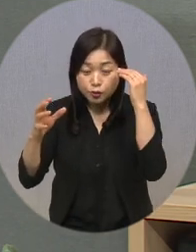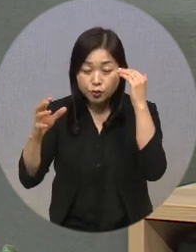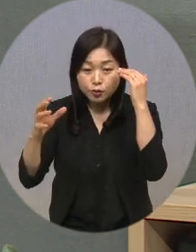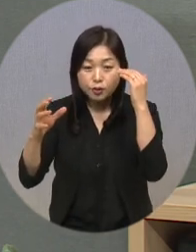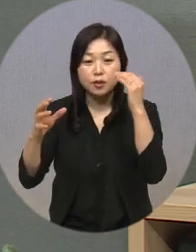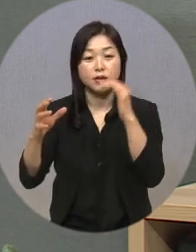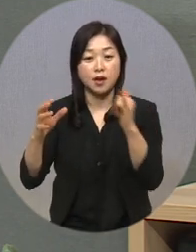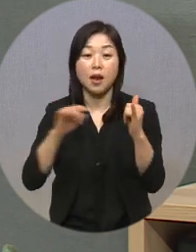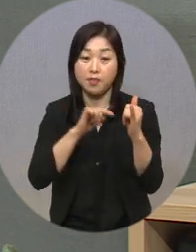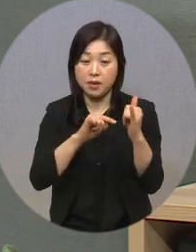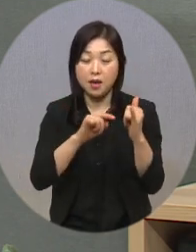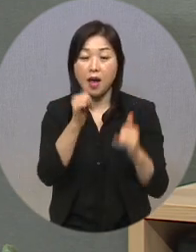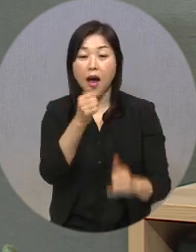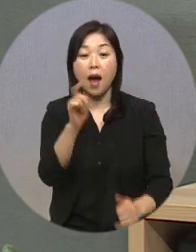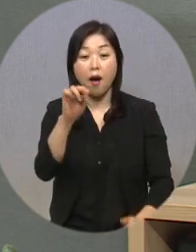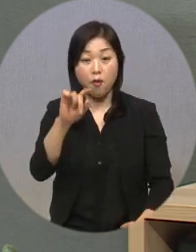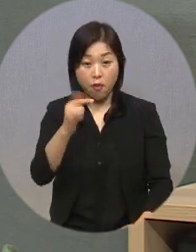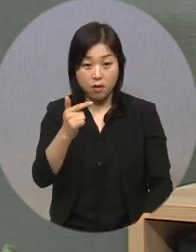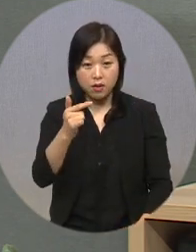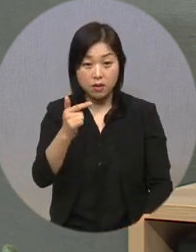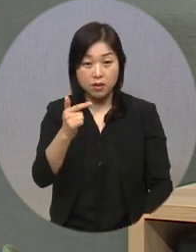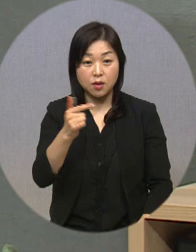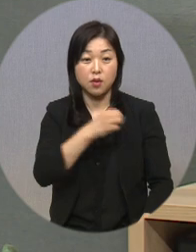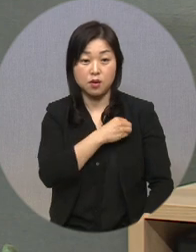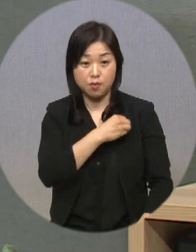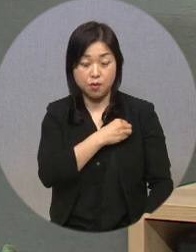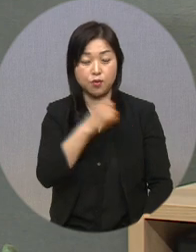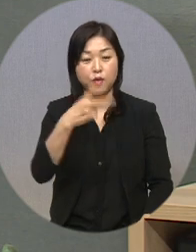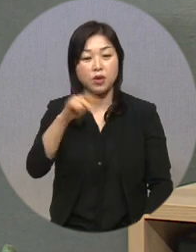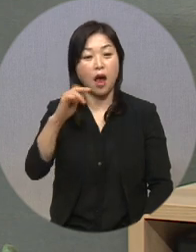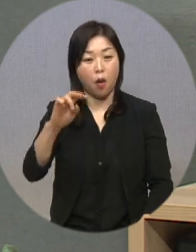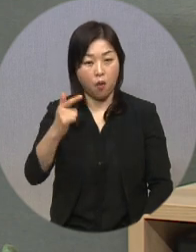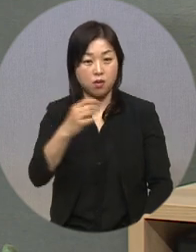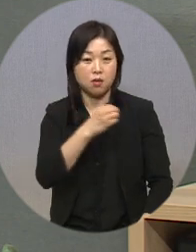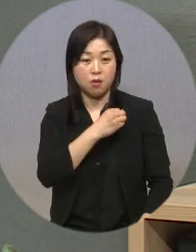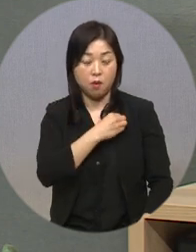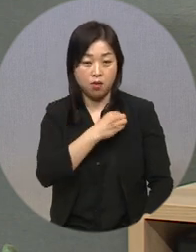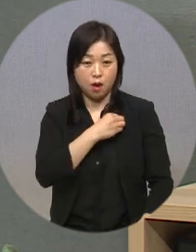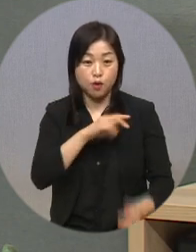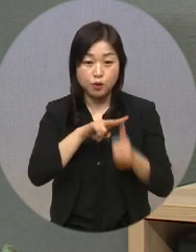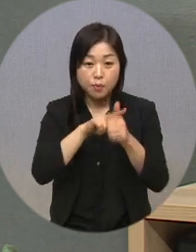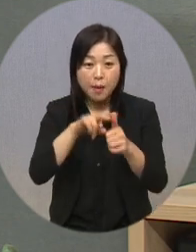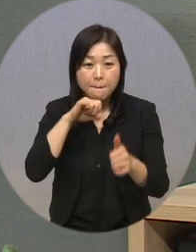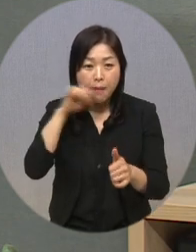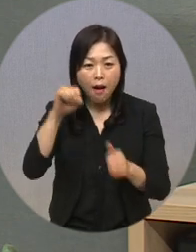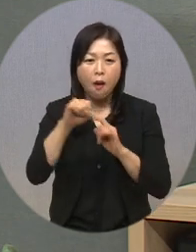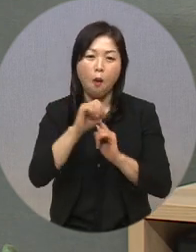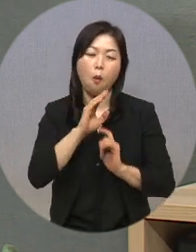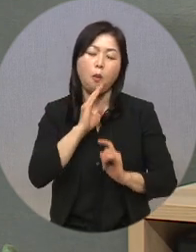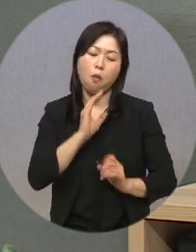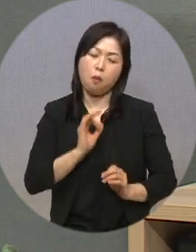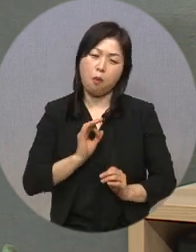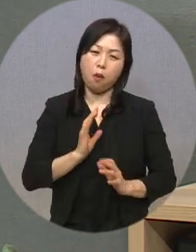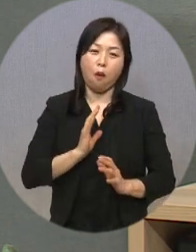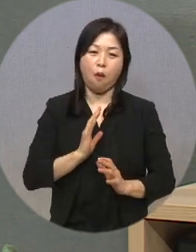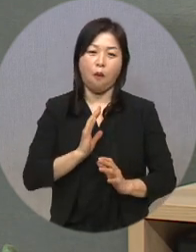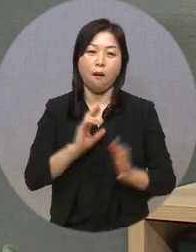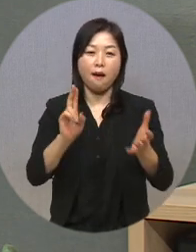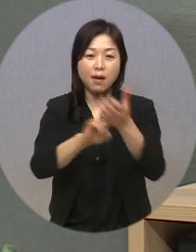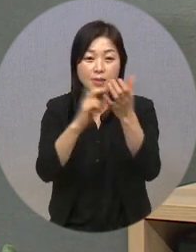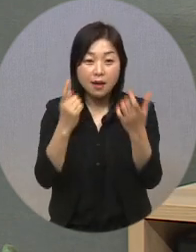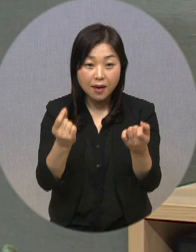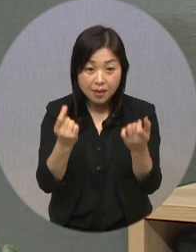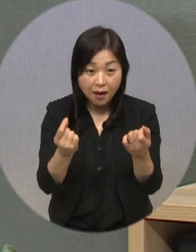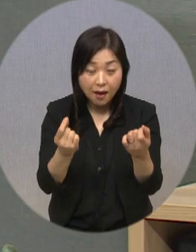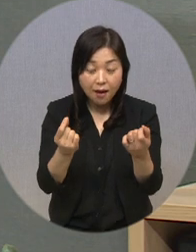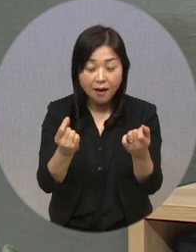하원의원이나 상원의원에 출마를 해서 당선이 됐다. 이거는 놀라운 기적 같은